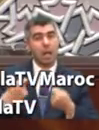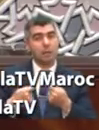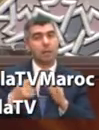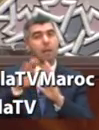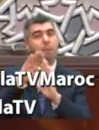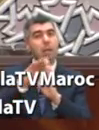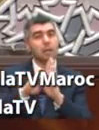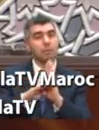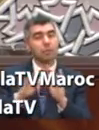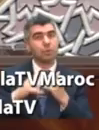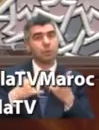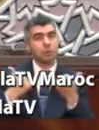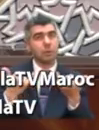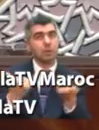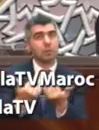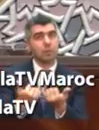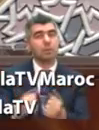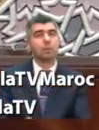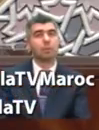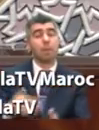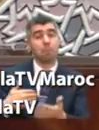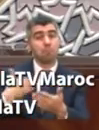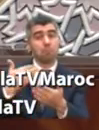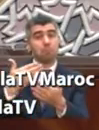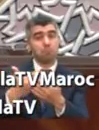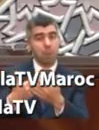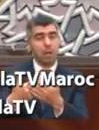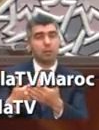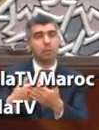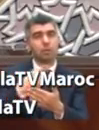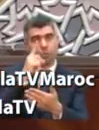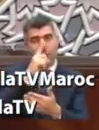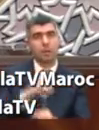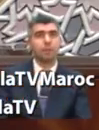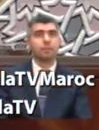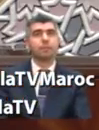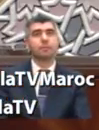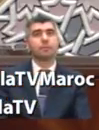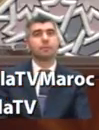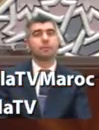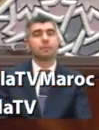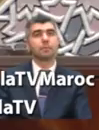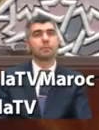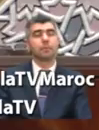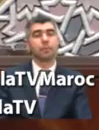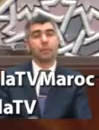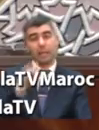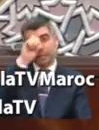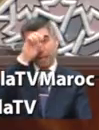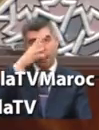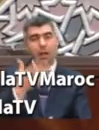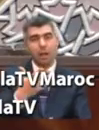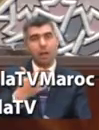الدائمة ستبدأ 15 دقيقة بعد انتهاء هذه الجلسة إن شاء الله. إذا ننتقل إلى قطاع الطاقة